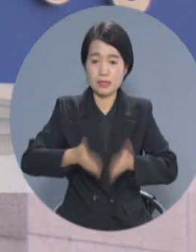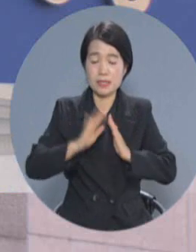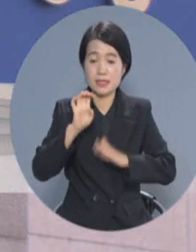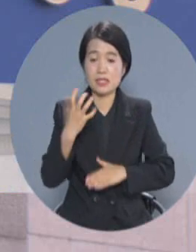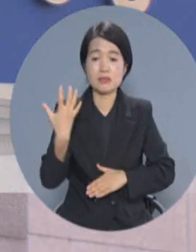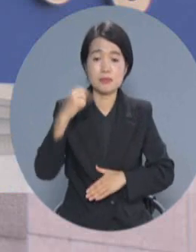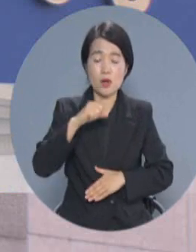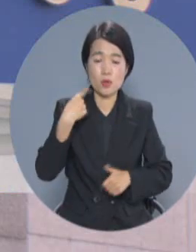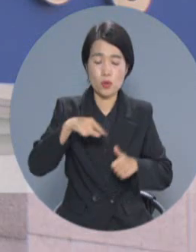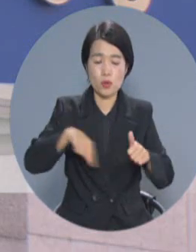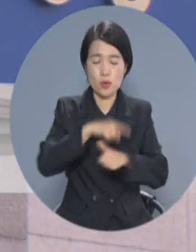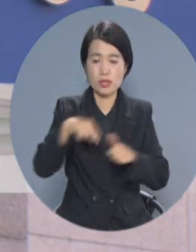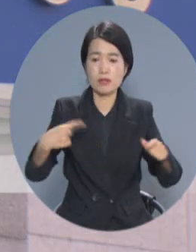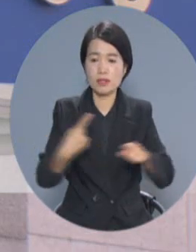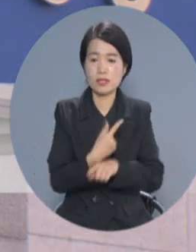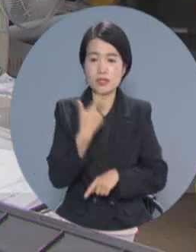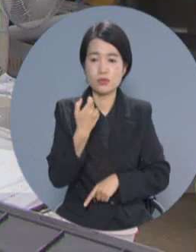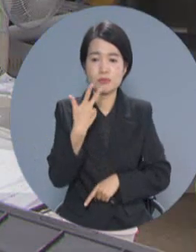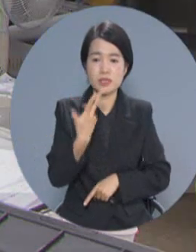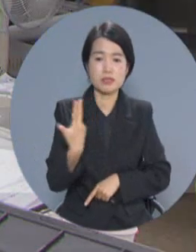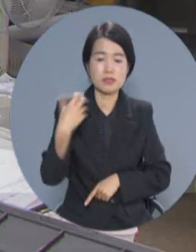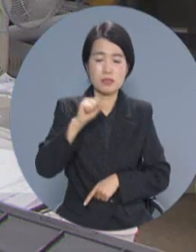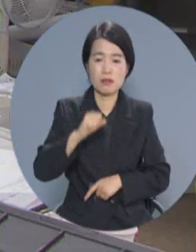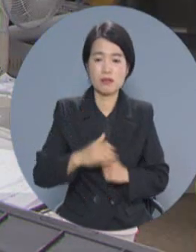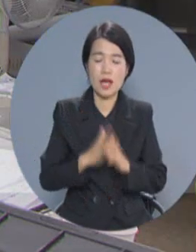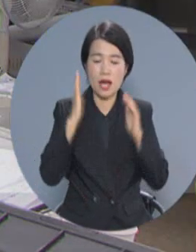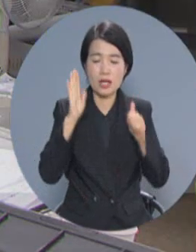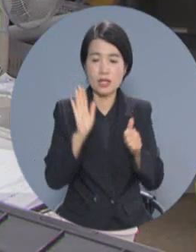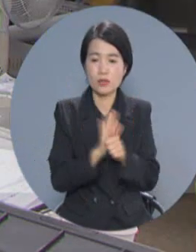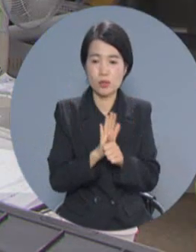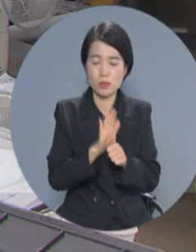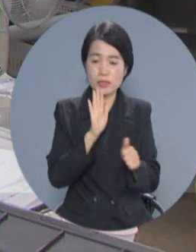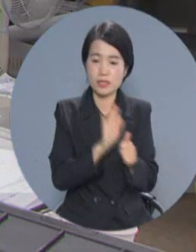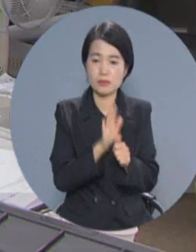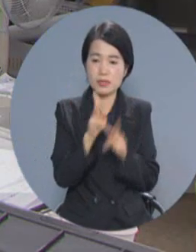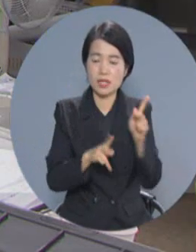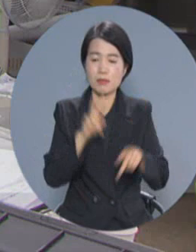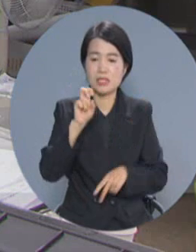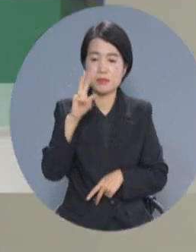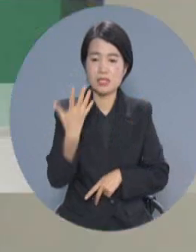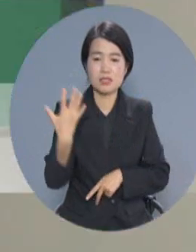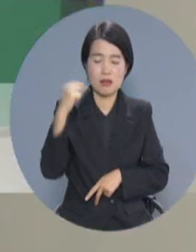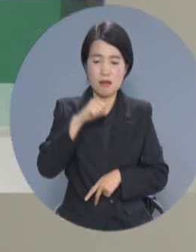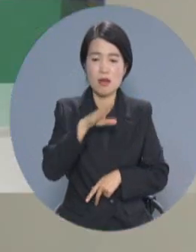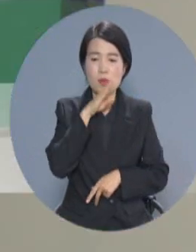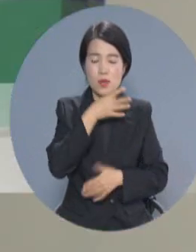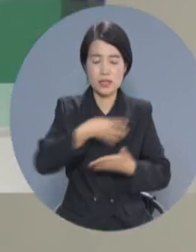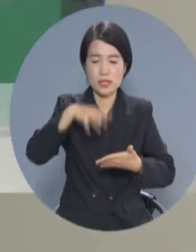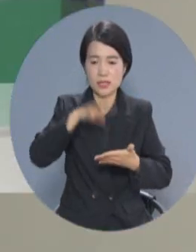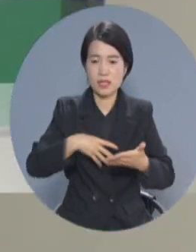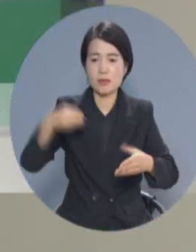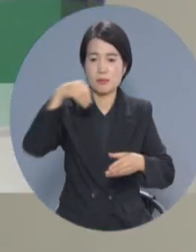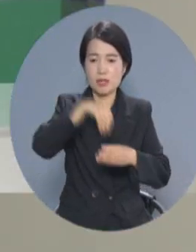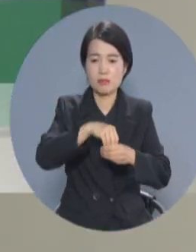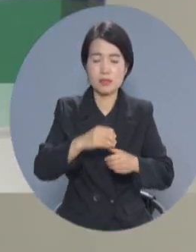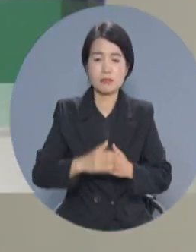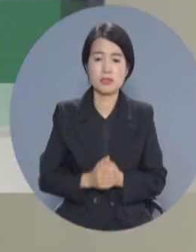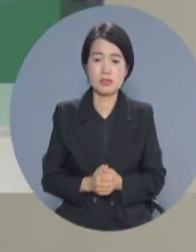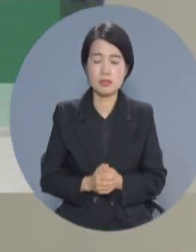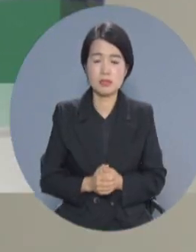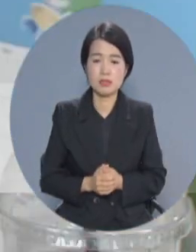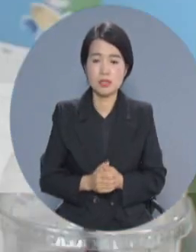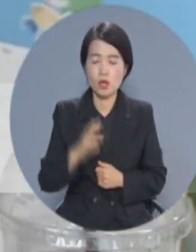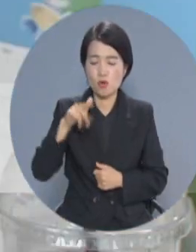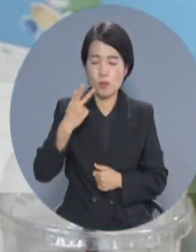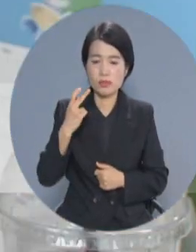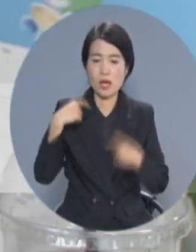원, 교육환경 개선 67억 원, 아이돌봄 지원사업 22억 원 등이 본 예산에 반영됐습니다. 또